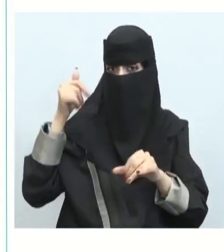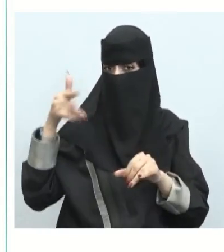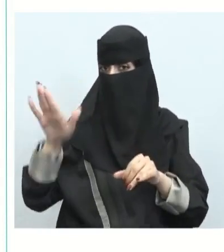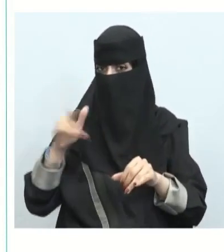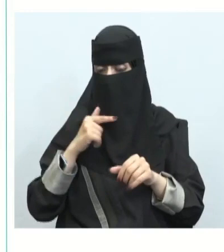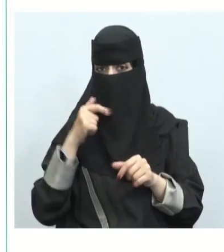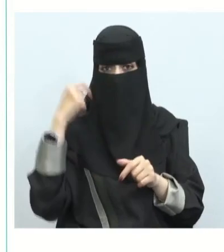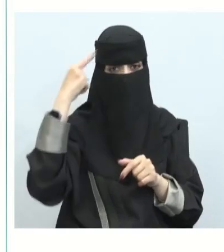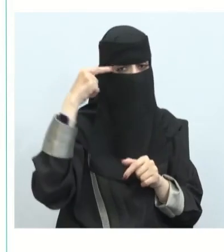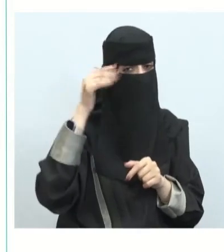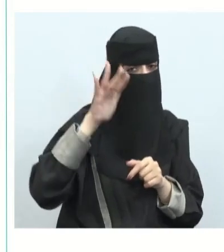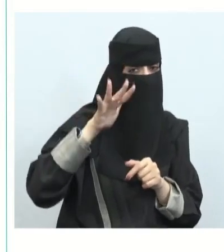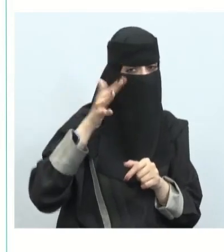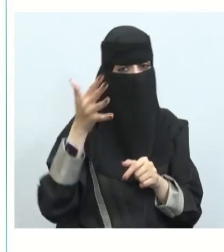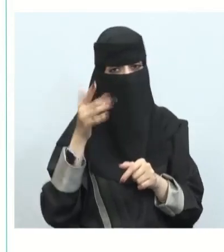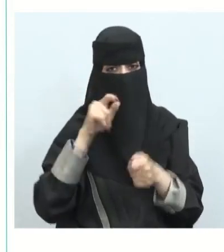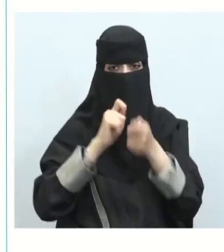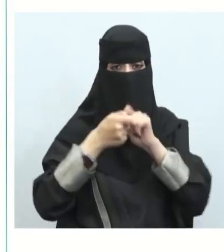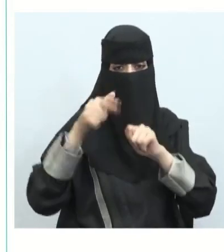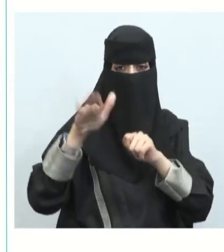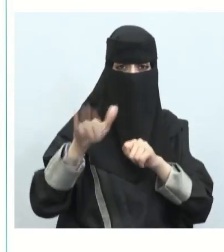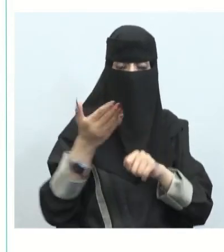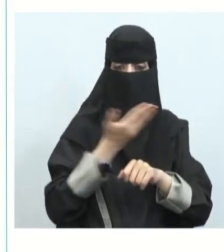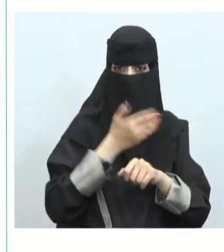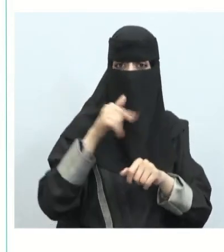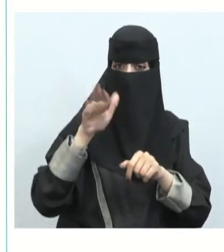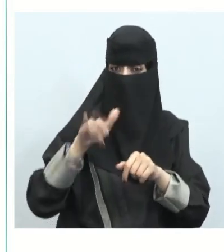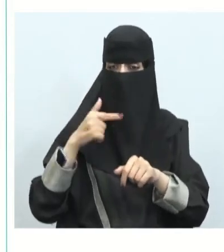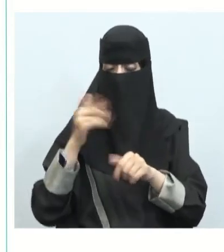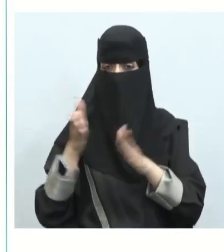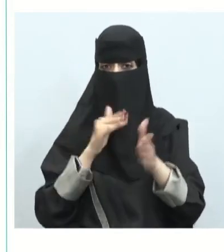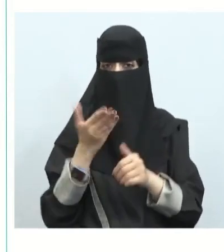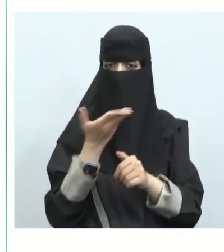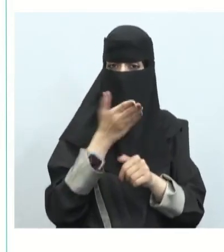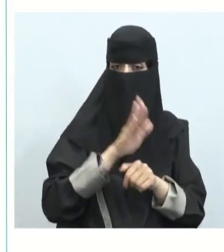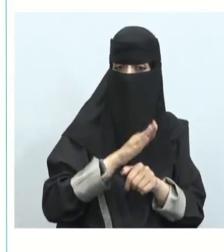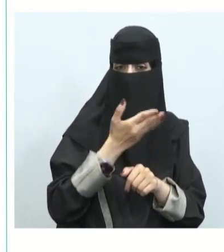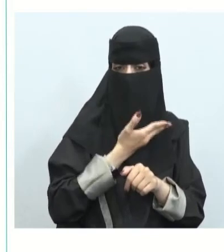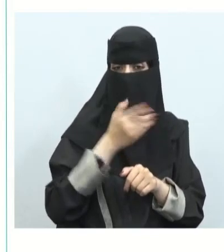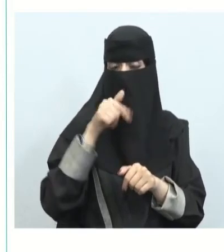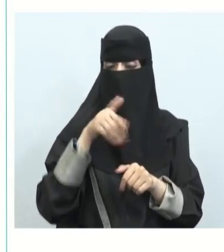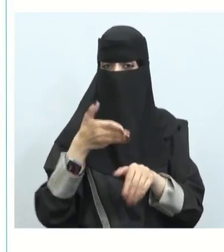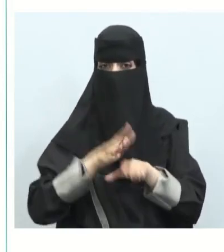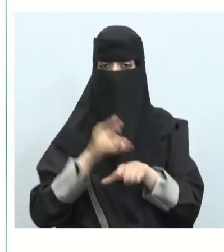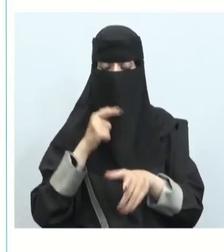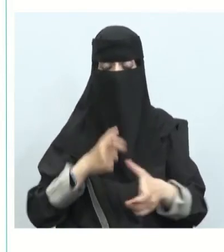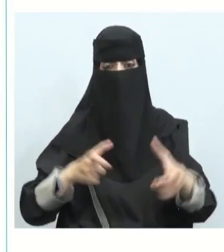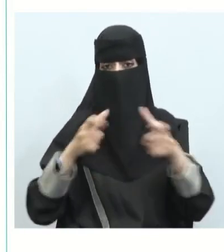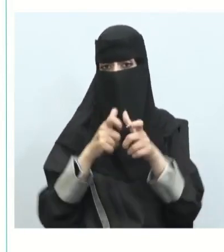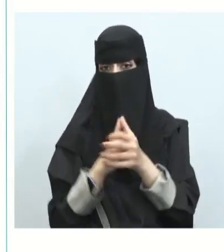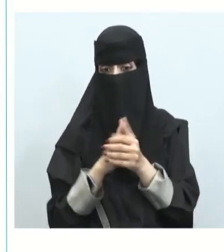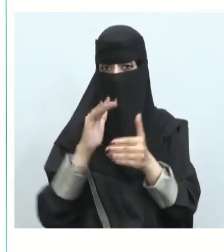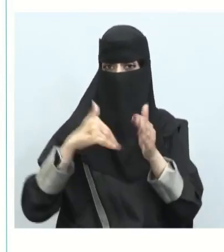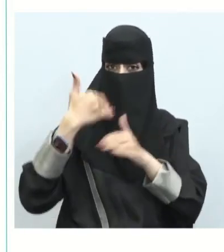يراوده شك ان هذا التغيير سيؤثر عليه سيؤثر على منصبه سيؤثر على مثلا مجموعته